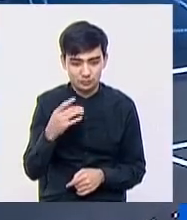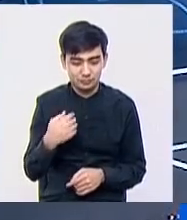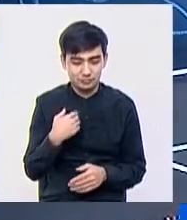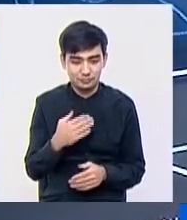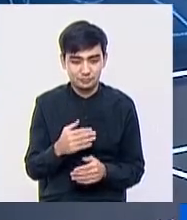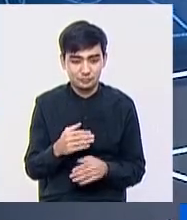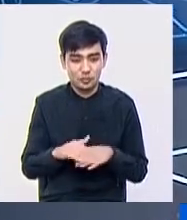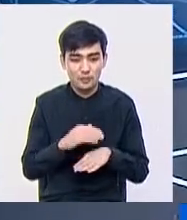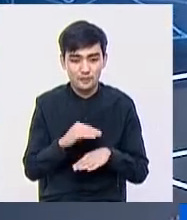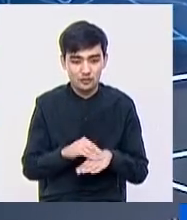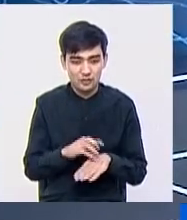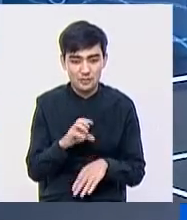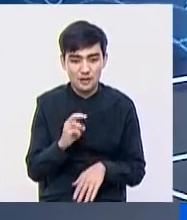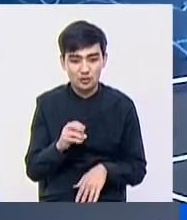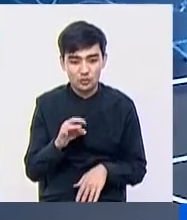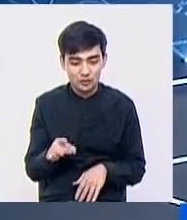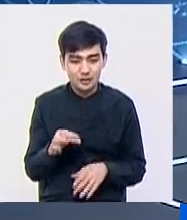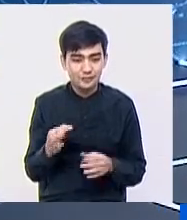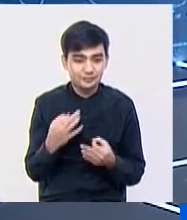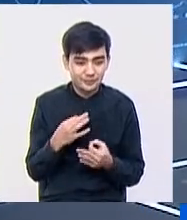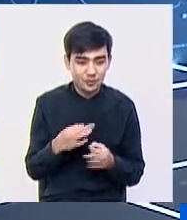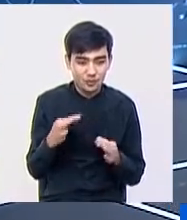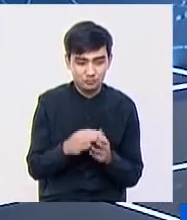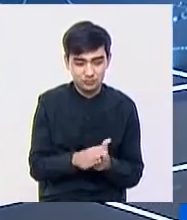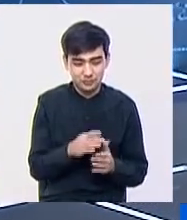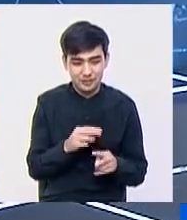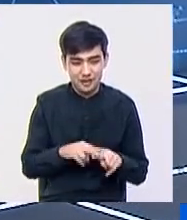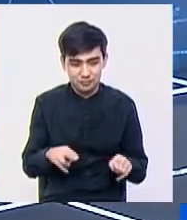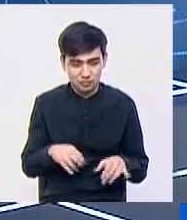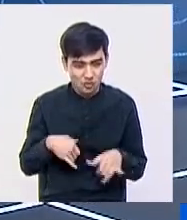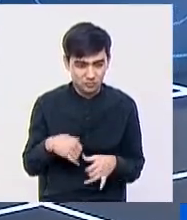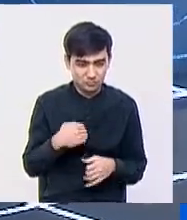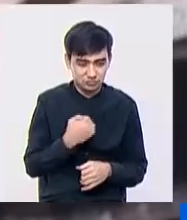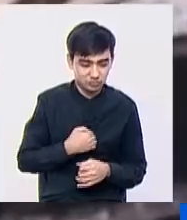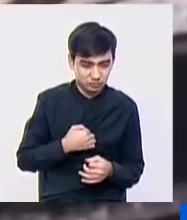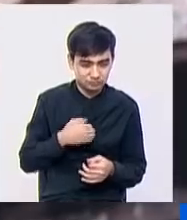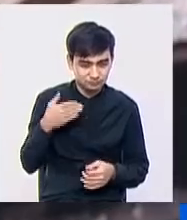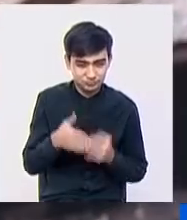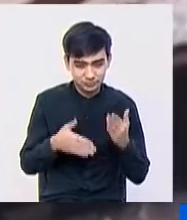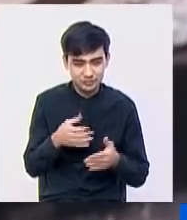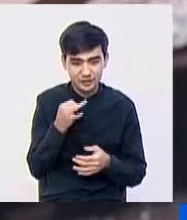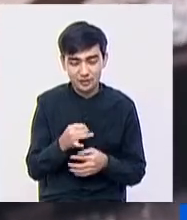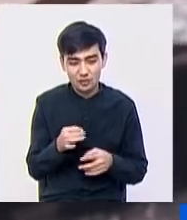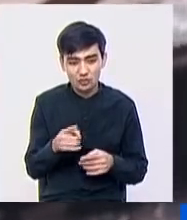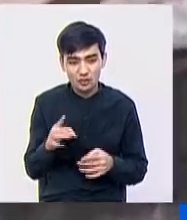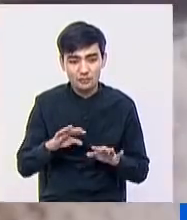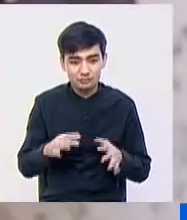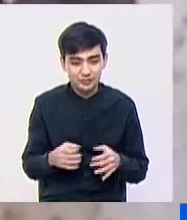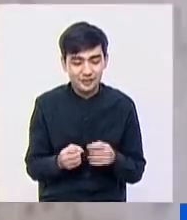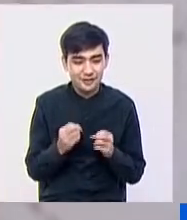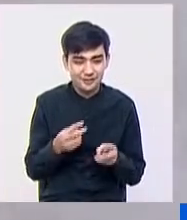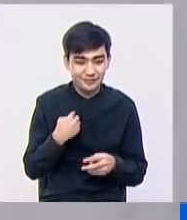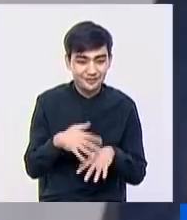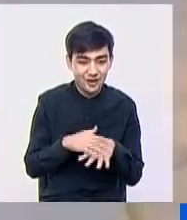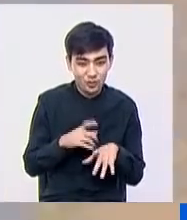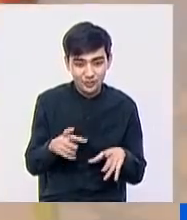вечер, Бикнур. Вот расскажите, пожалуйста, очевидно, что такие зверства, о которых вот все-таки рассказывают очевидцы, могли вот наши граждане